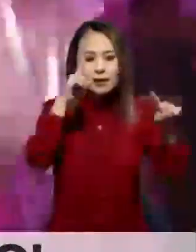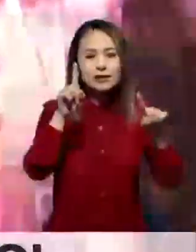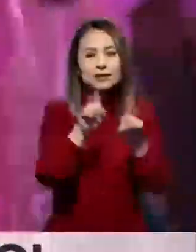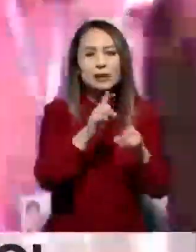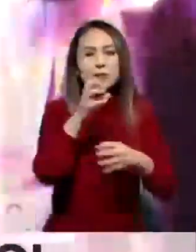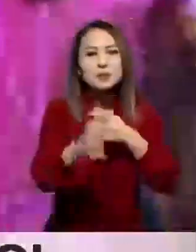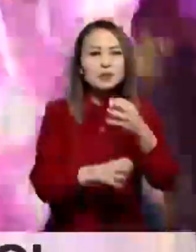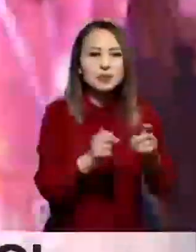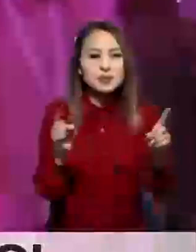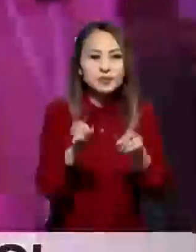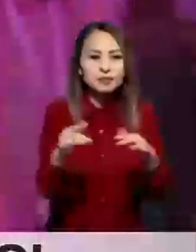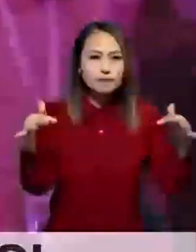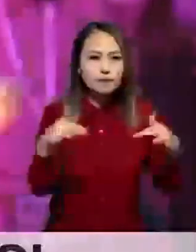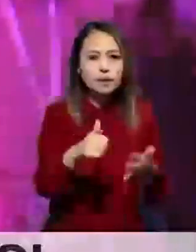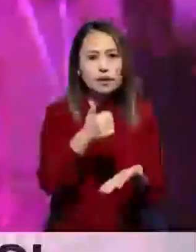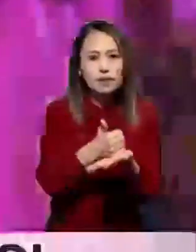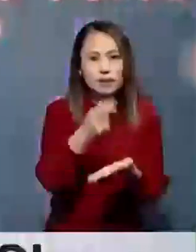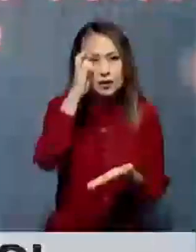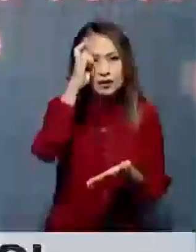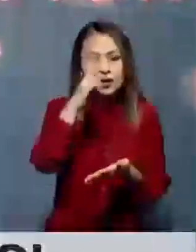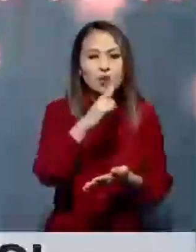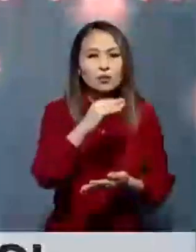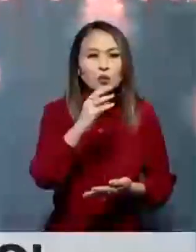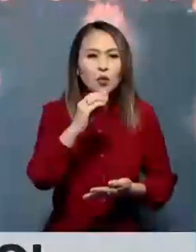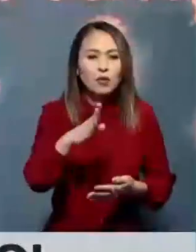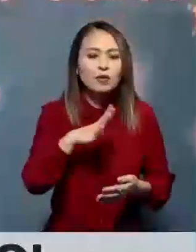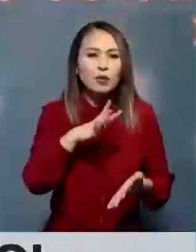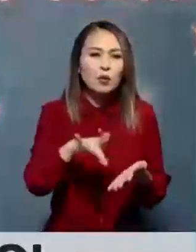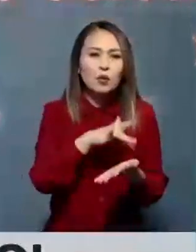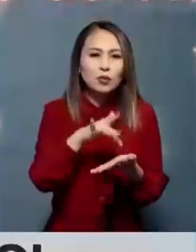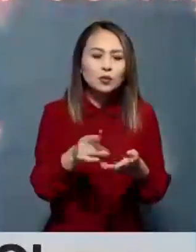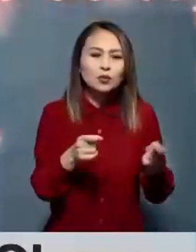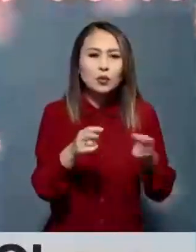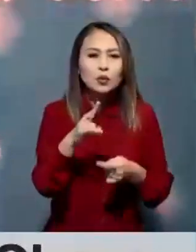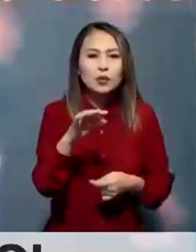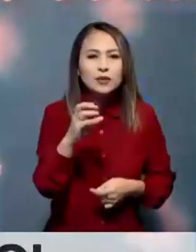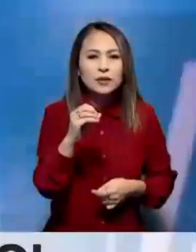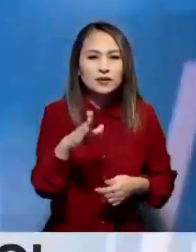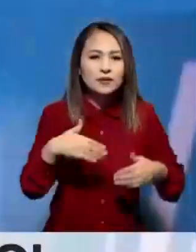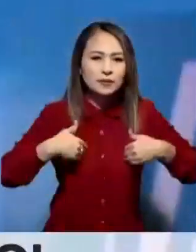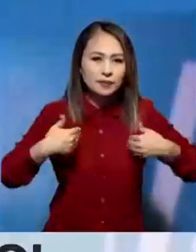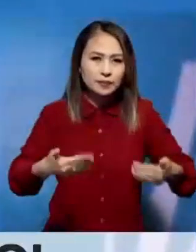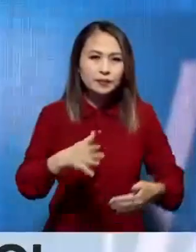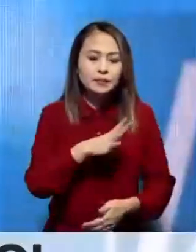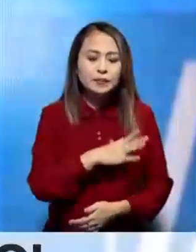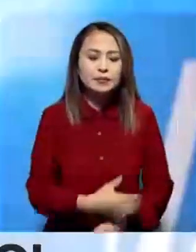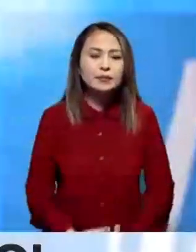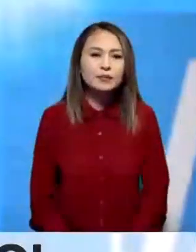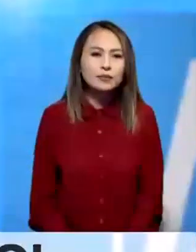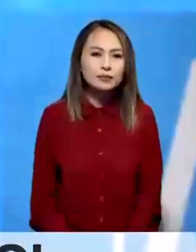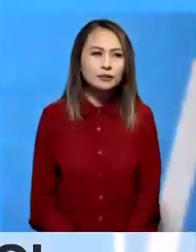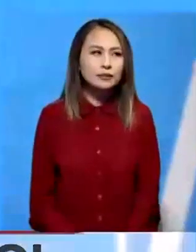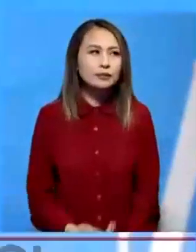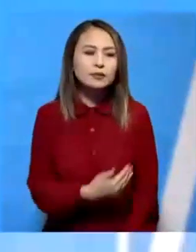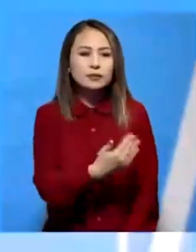жылдық мерекемен мемлекет басшысы Қасым Жомарт Тоқаевтың атынан қала әкімі Ерболат Досаев құттықтады. Сіздерге сәттілік